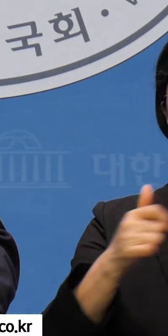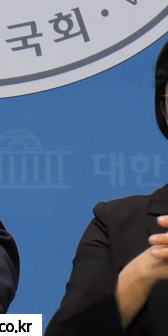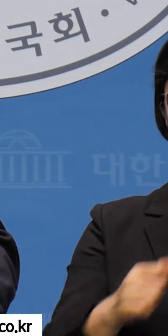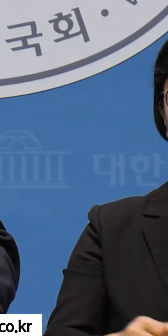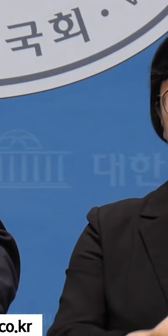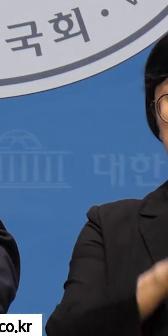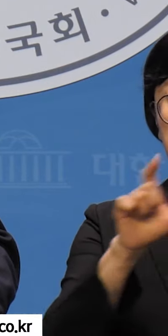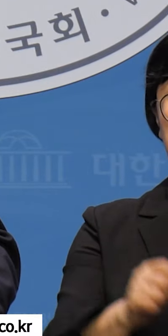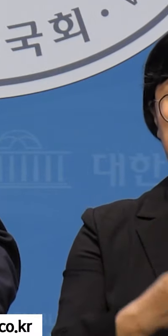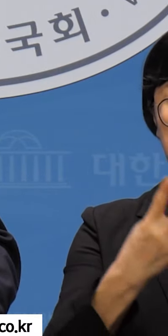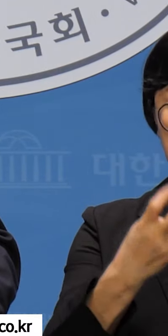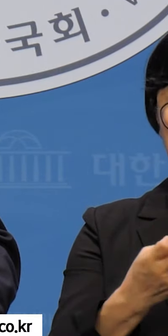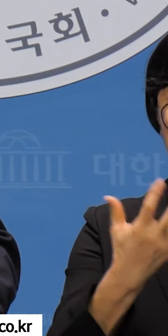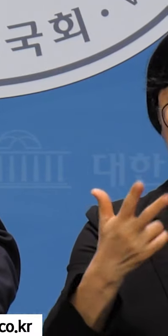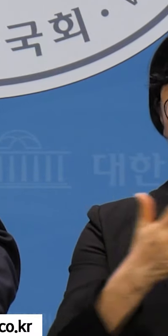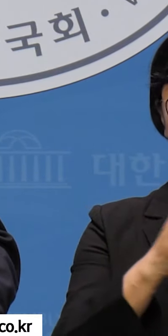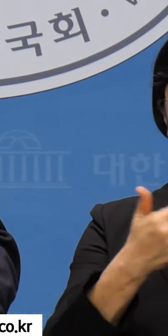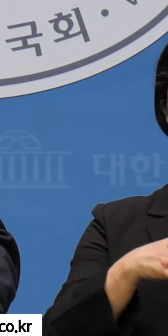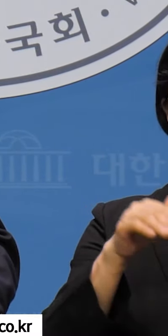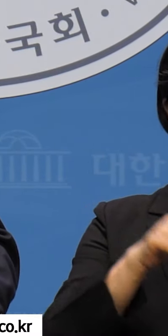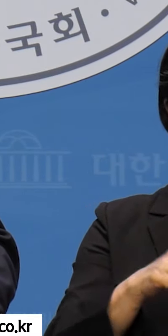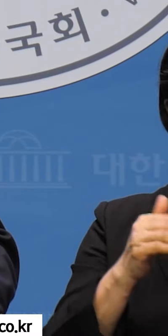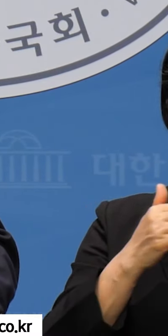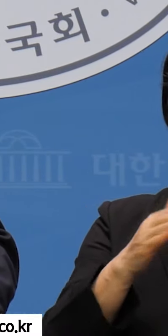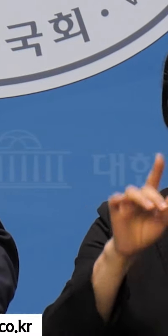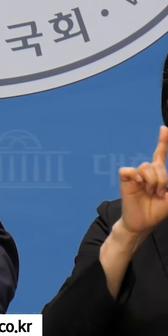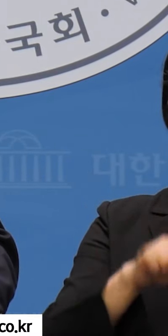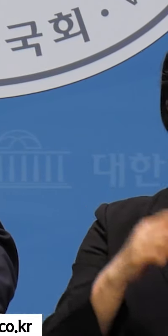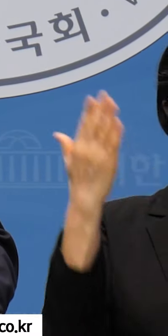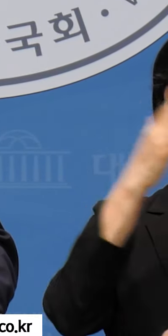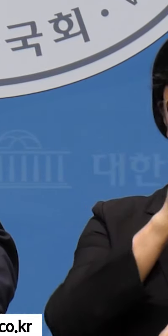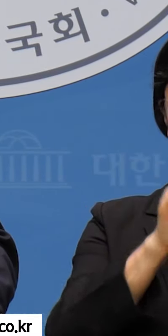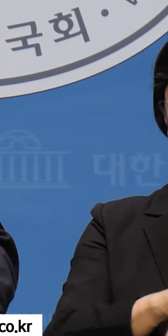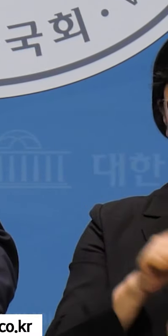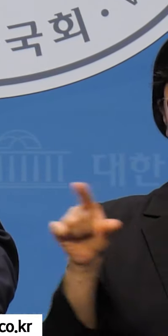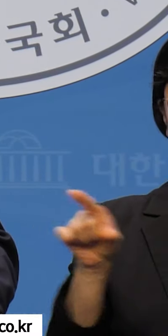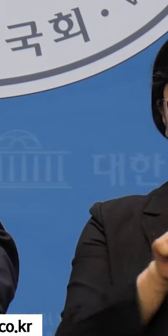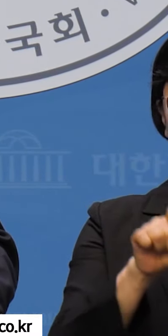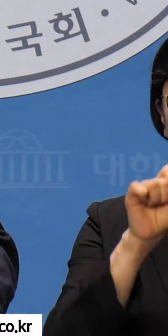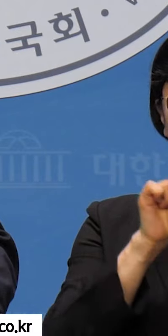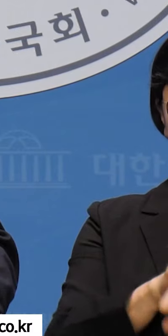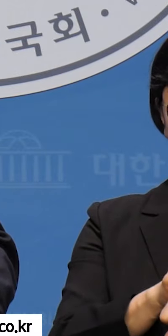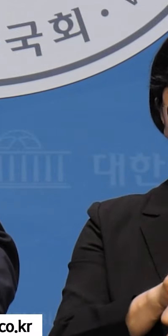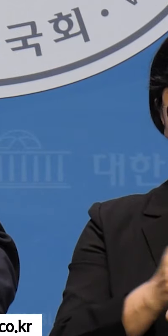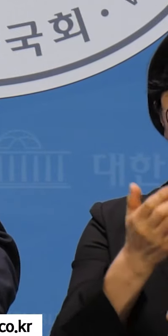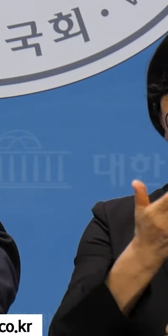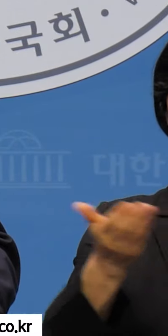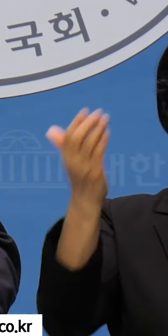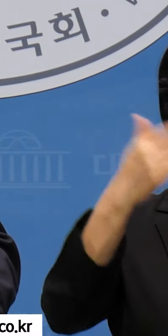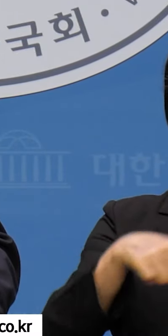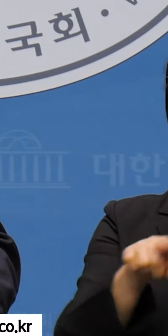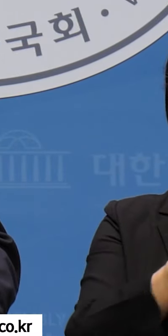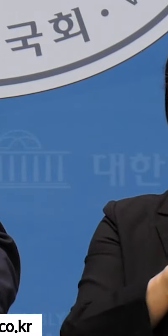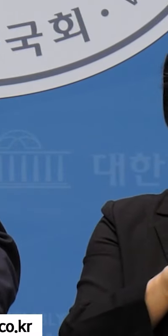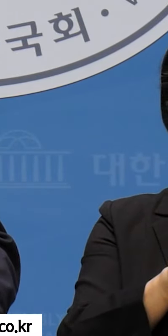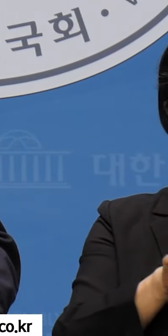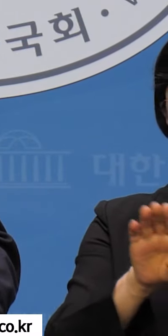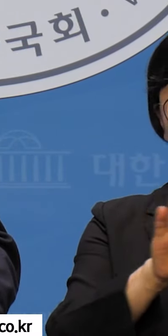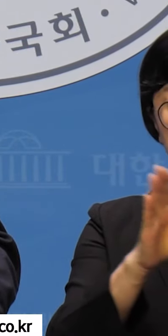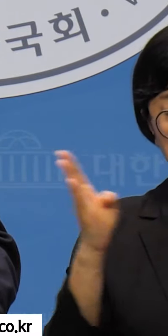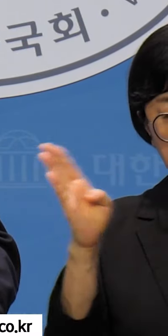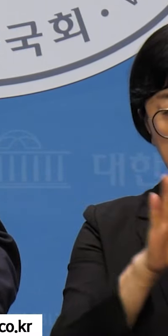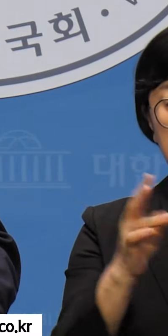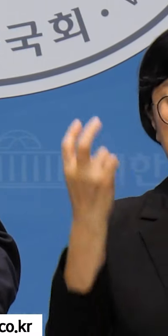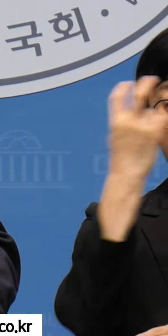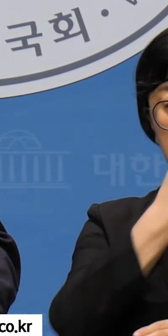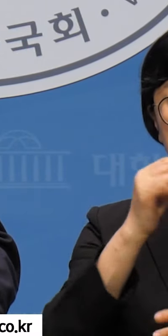12월 27일에 선거 과정에 대한 투명성, 신뢰성을 제고하기 위한 투개표 관리